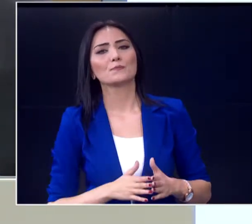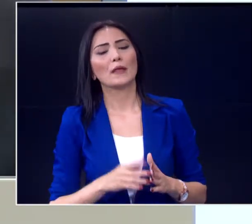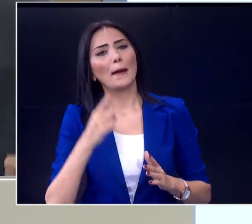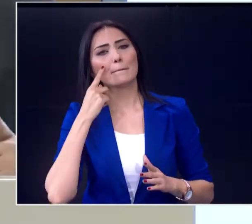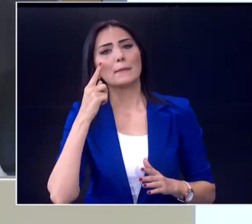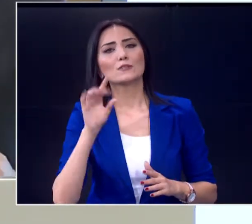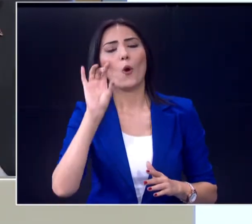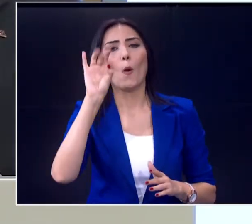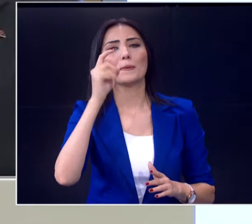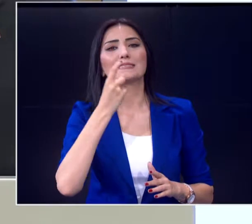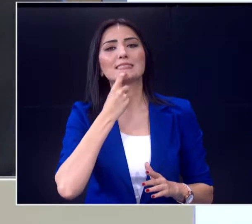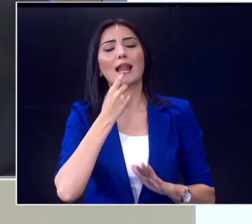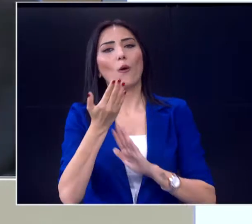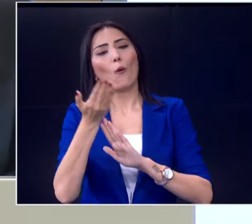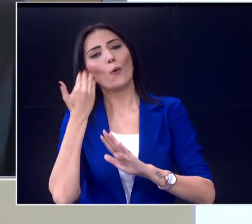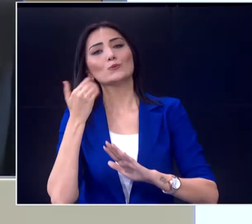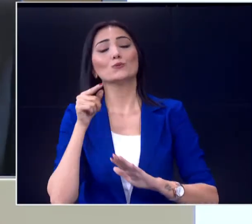Bakın 15 sene önce